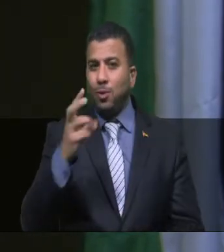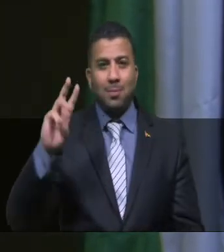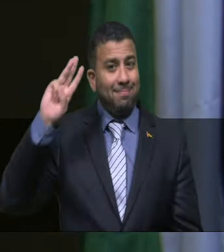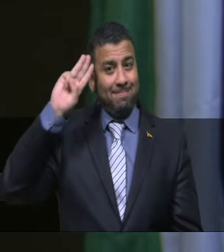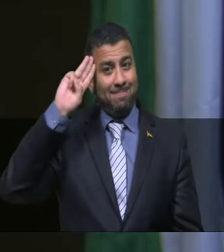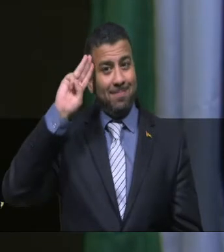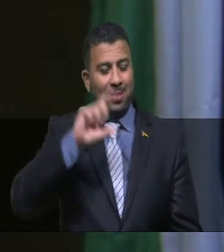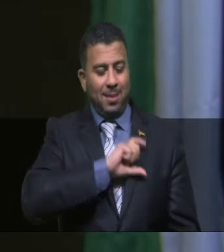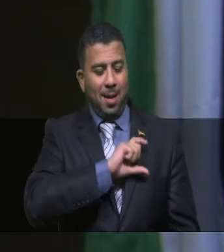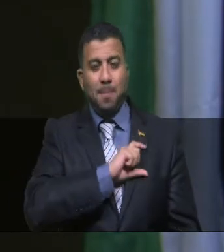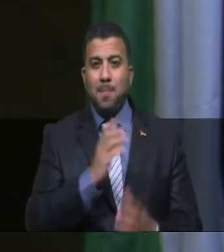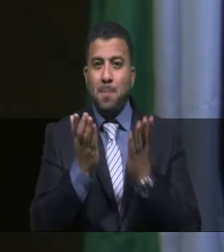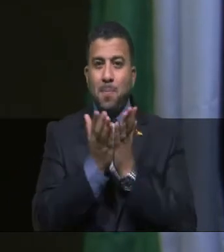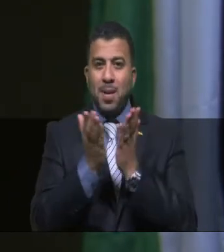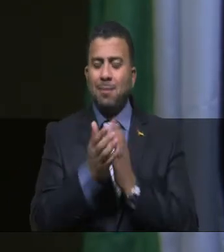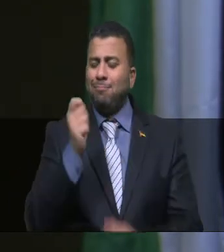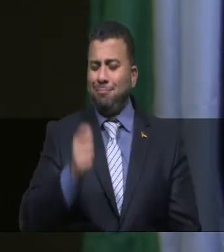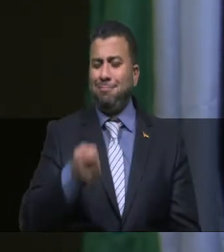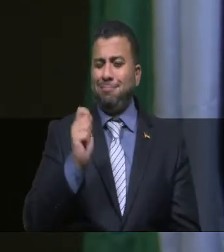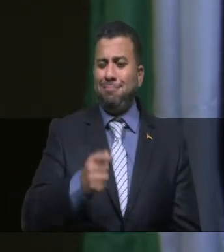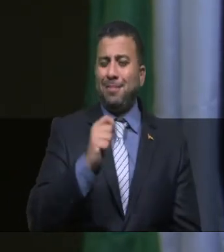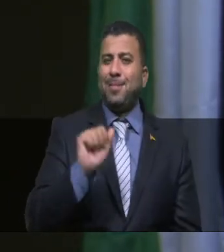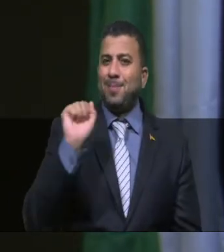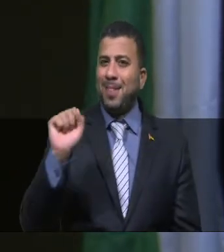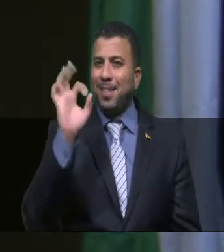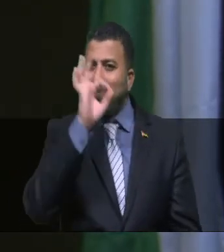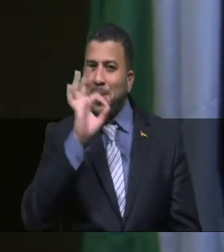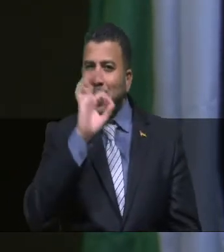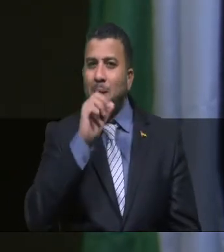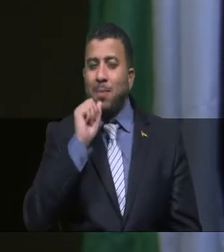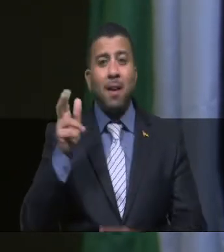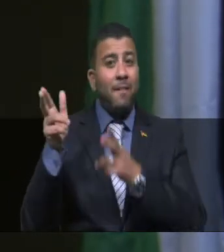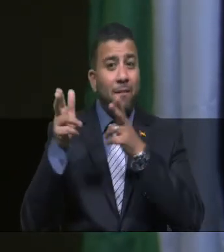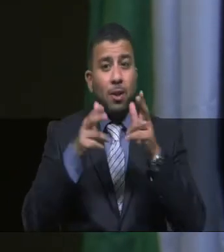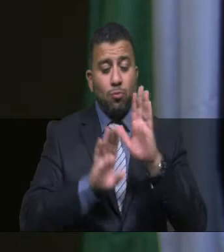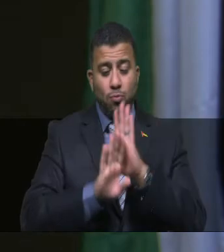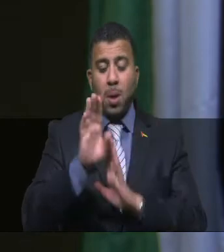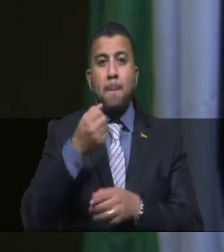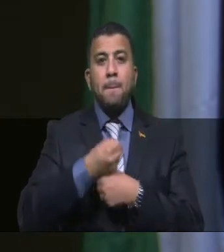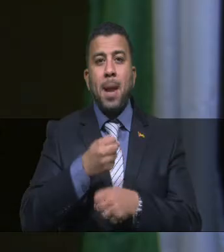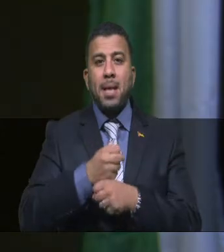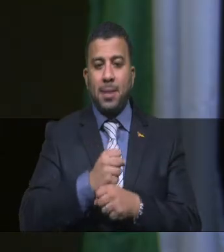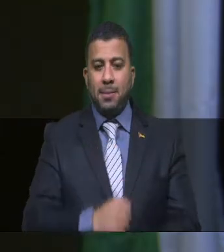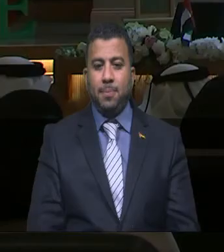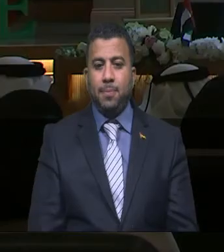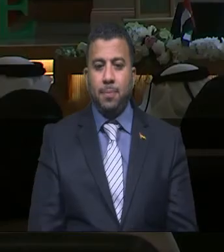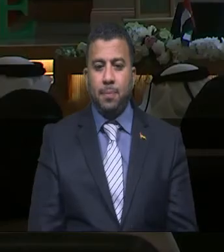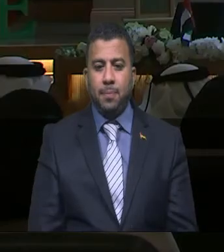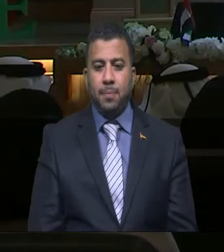عسكريا لطلبة المدارس ورقصات شعبية وعرض مقاطع فيديو عن إنجازات موظفي البلدية.